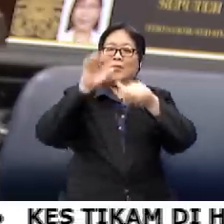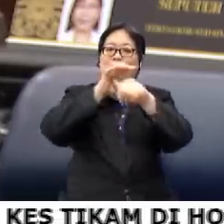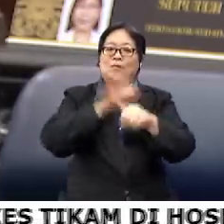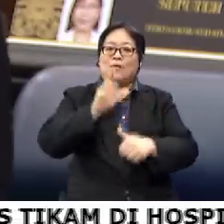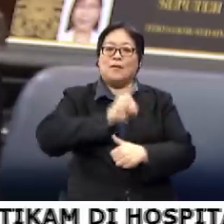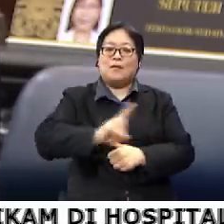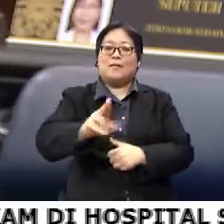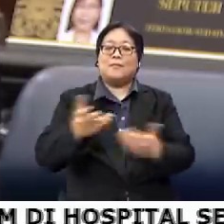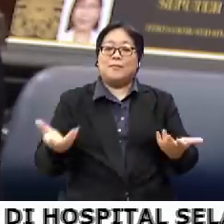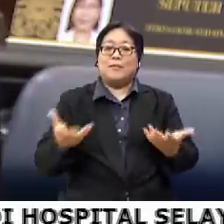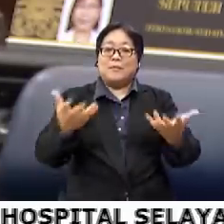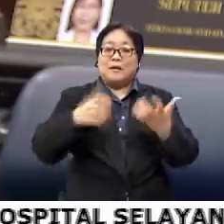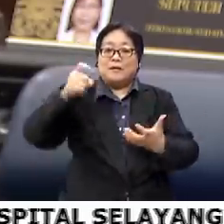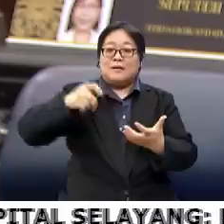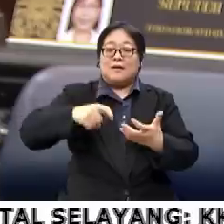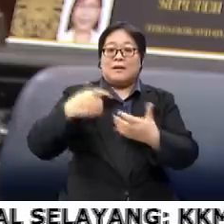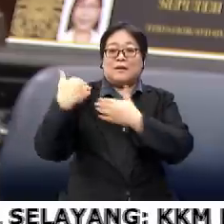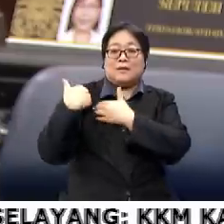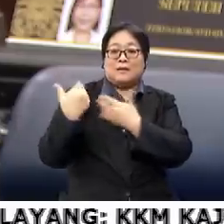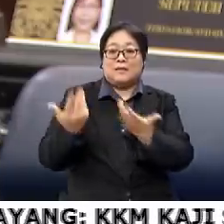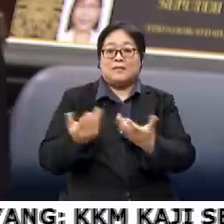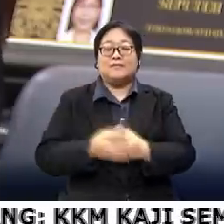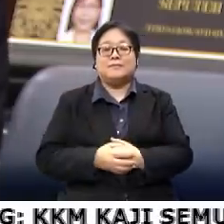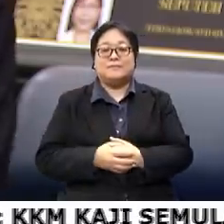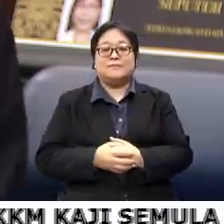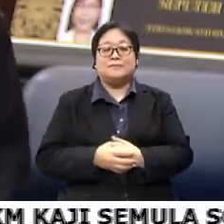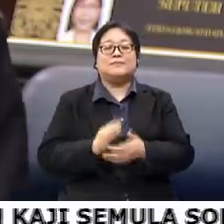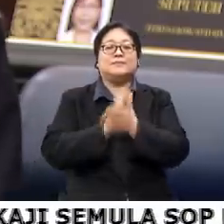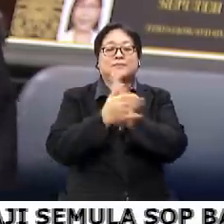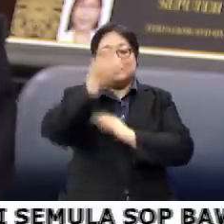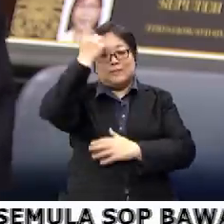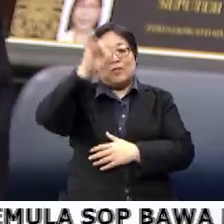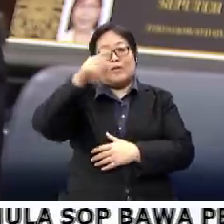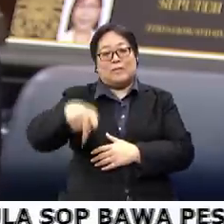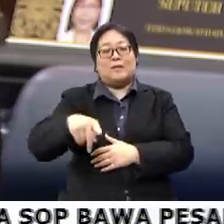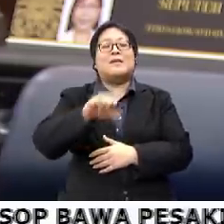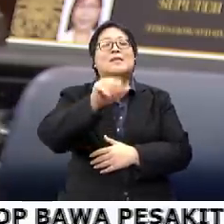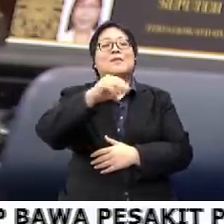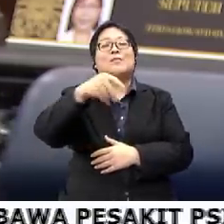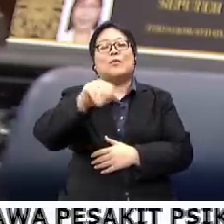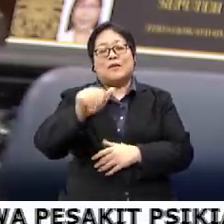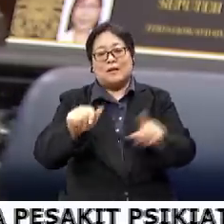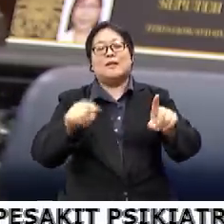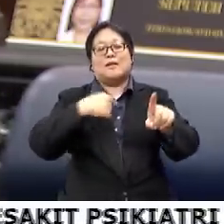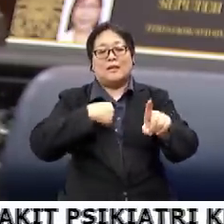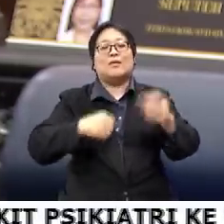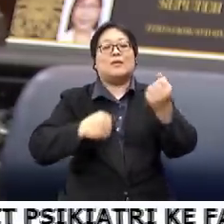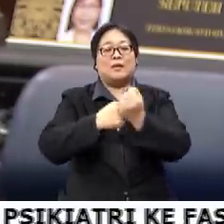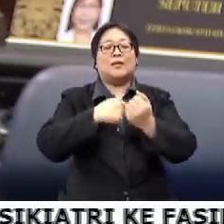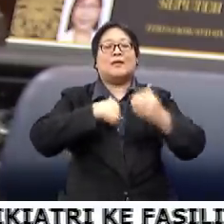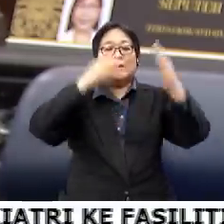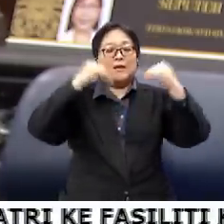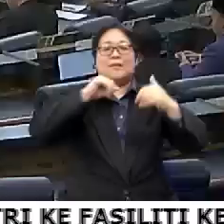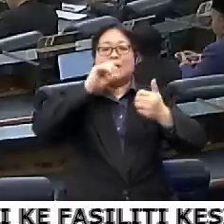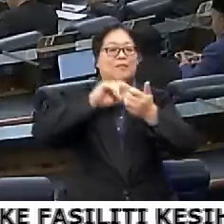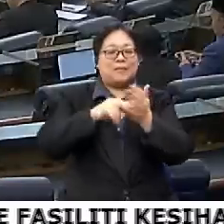agama semata-mata oleh kena nafsu. Baik. Jadi Datuk Yang Pertua, sempurna. Saya menyokong dan saya berharap tak